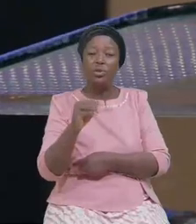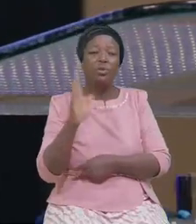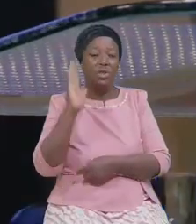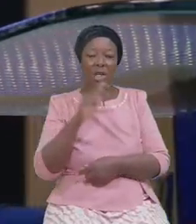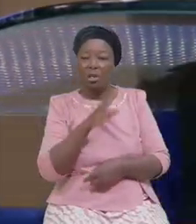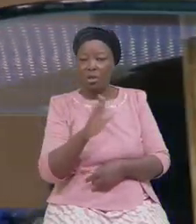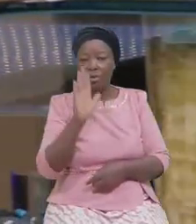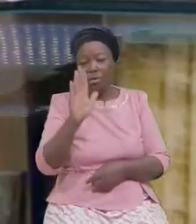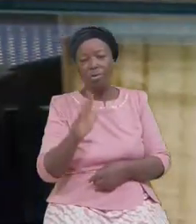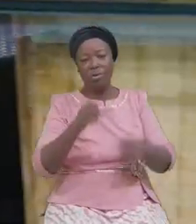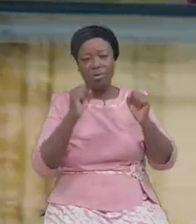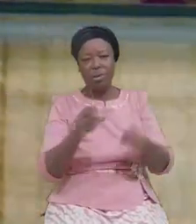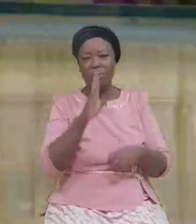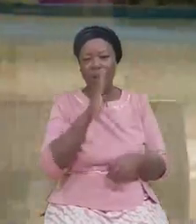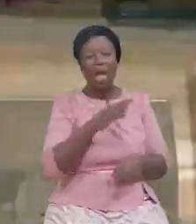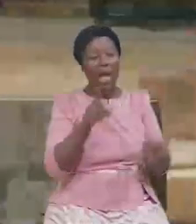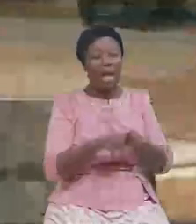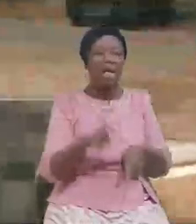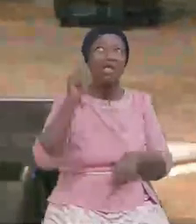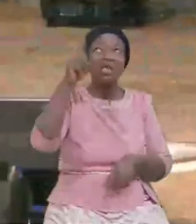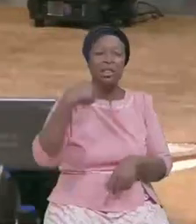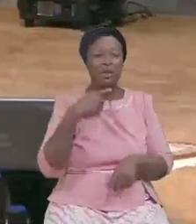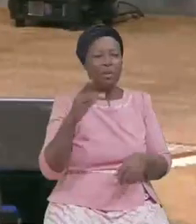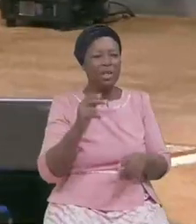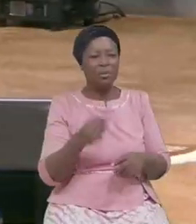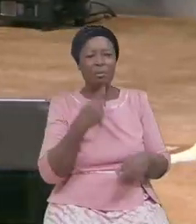dit, par la bouche de ses saints prophètes,